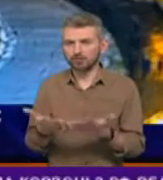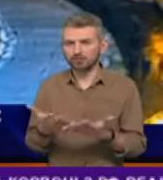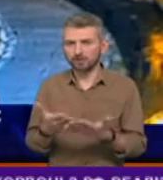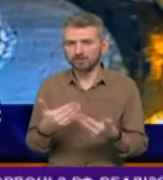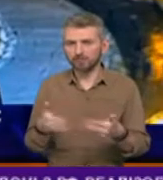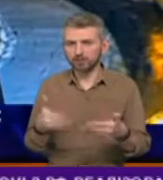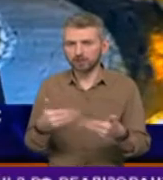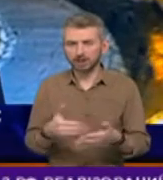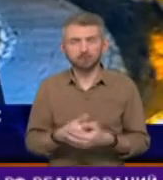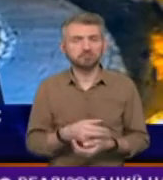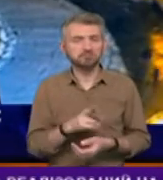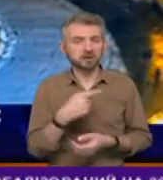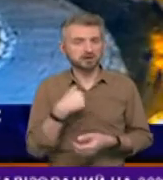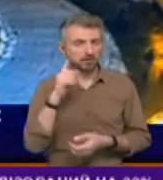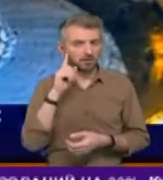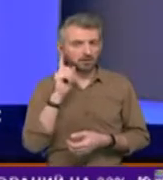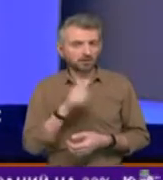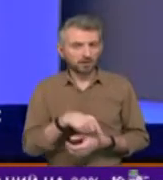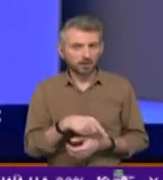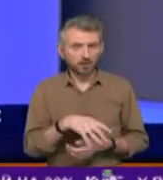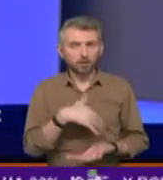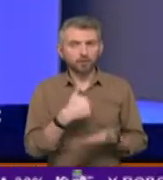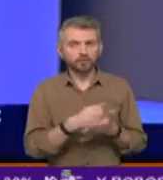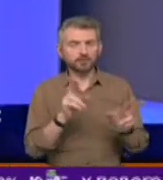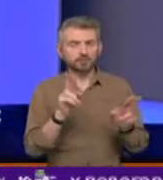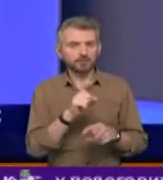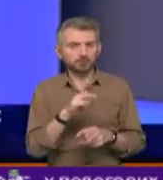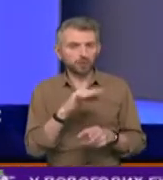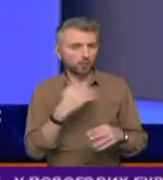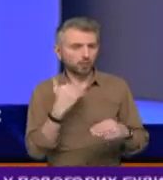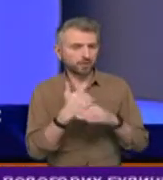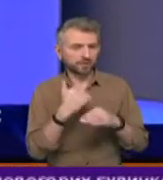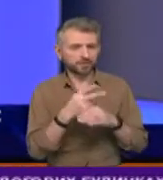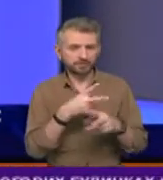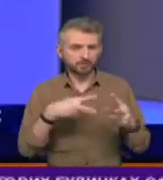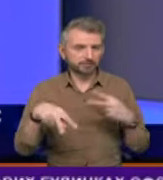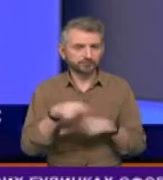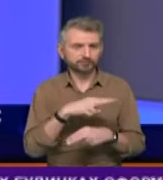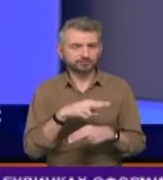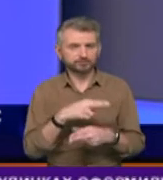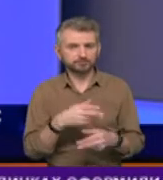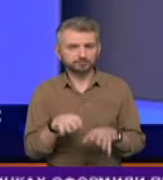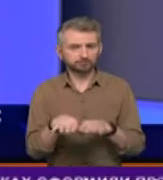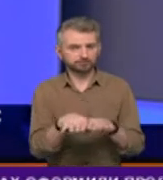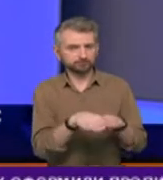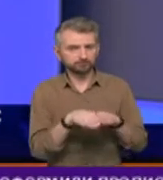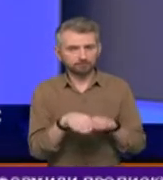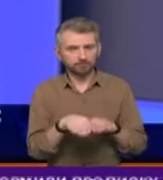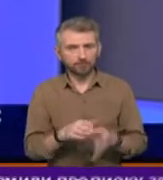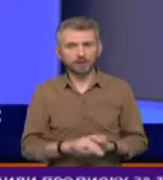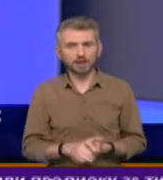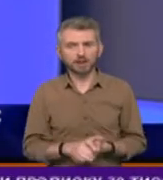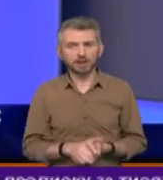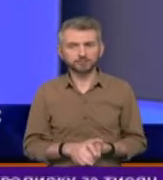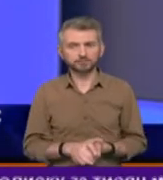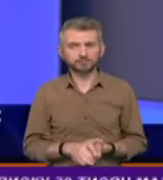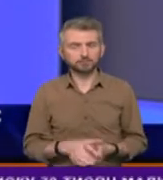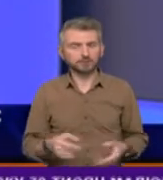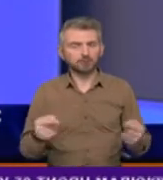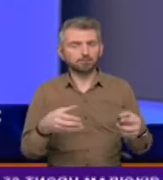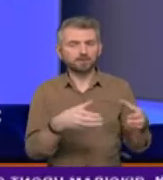у зовнішньому незалежному оцінюванні, необхідно зайти на офіційний сайт Українського центру оцінювання якості освіти, обрати вкладку ЗНО та потім перейти